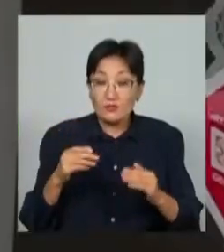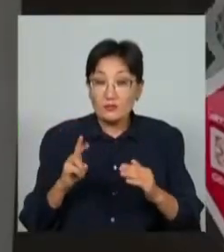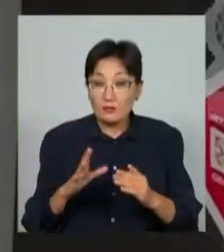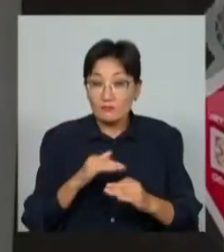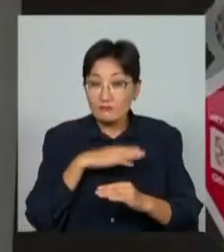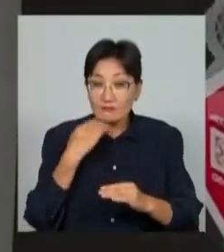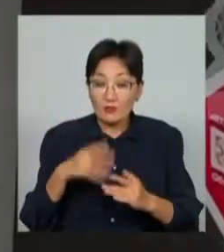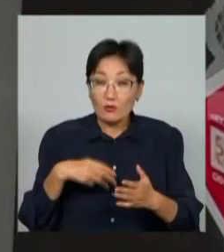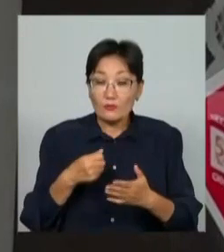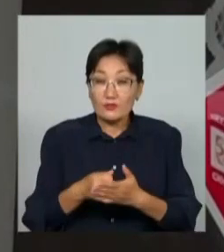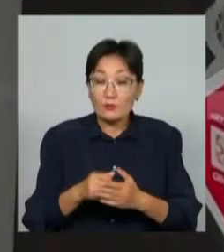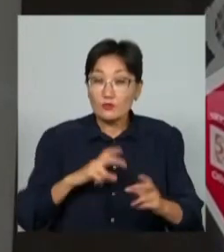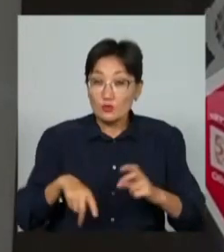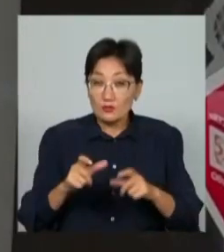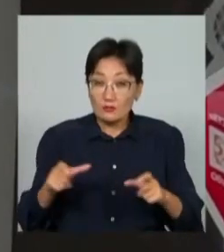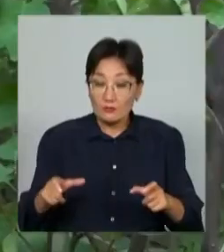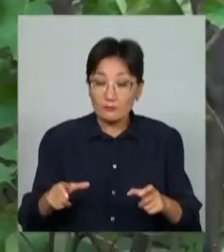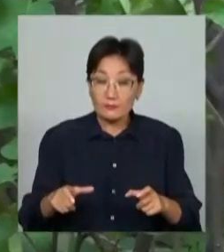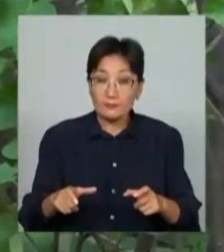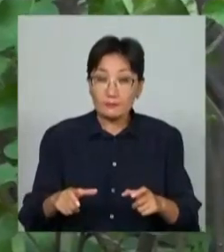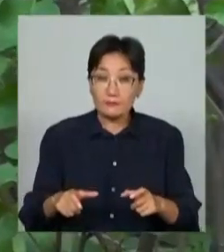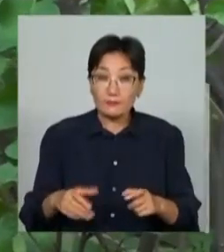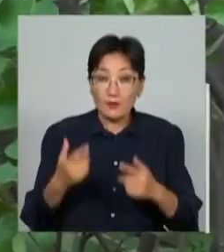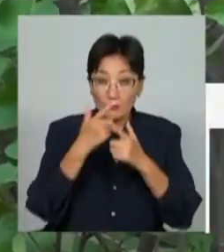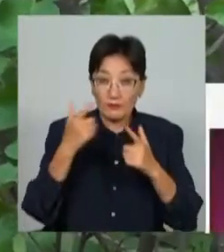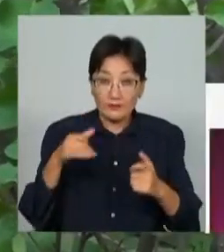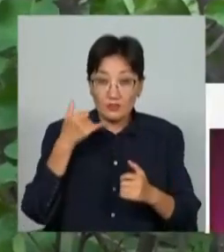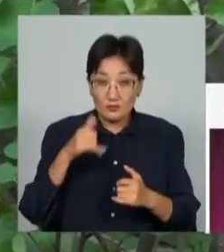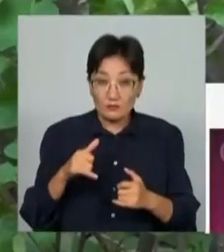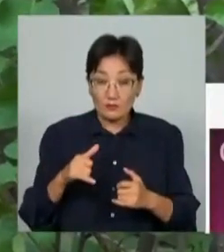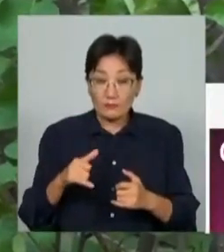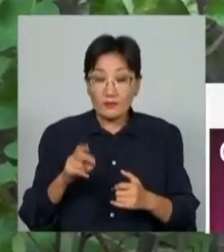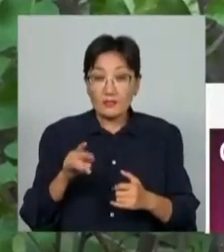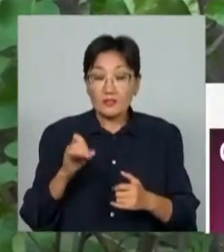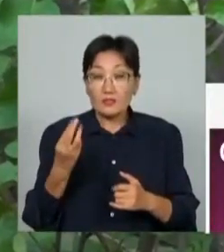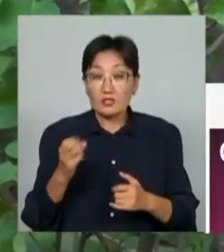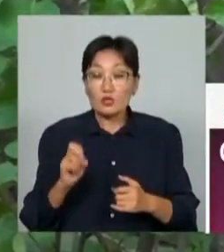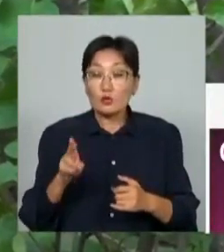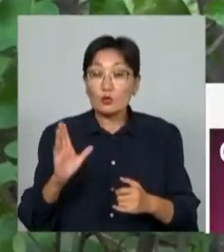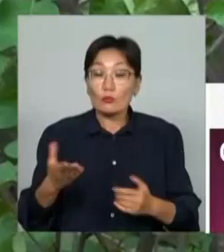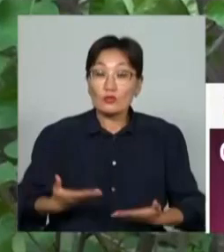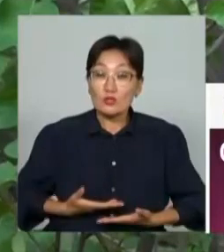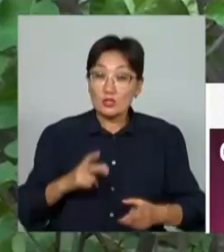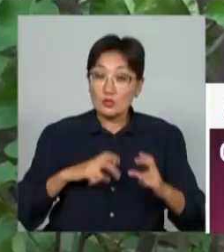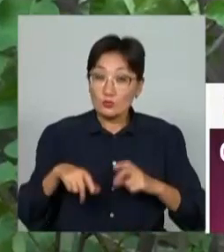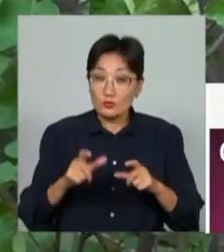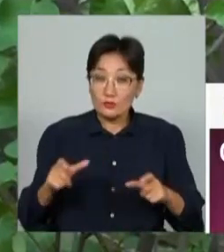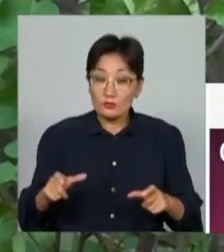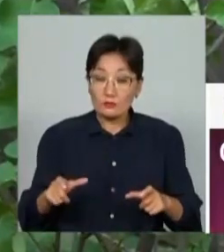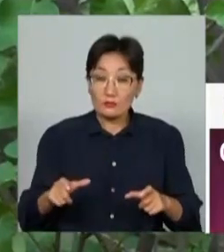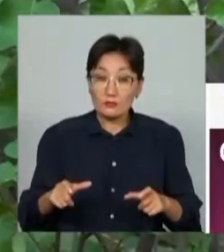не хотят сдавать жилье студентам. Мы по объявлению звоним на крышу. Кто будет жить? А, студенты.